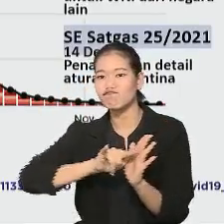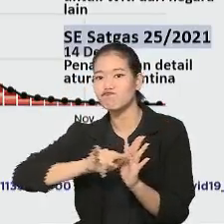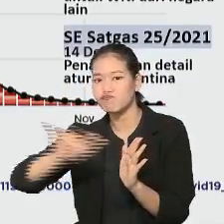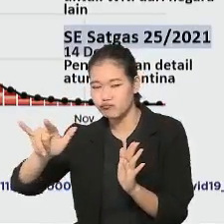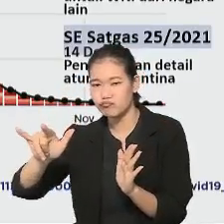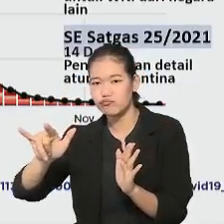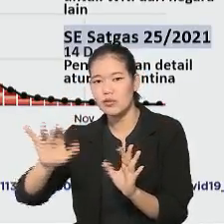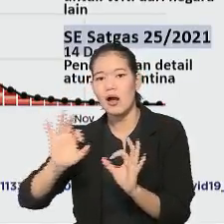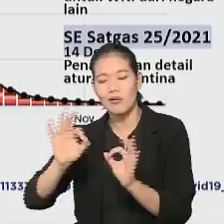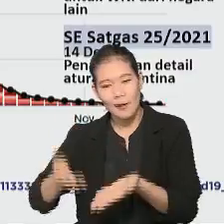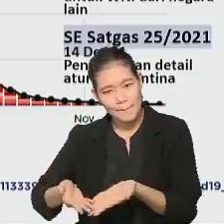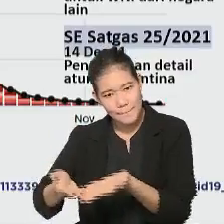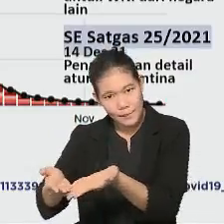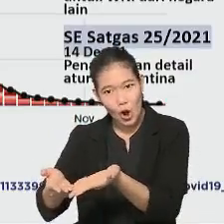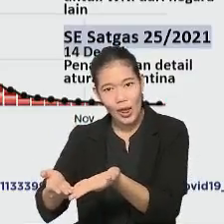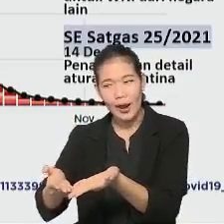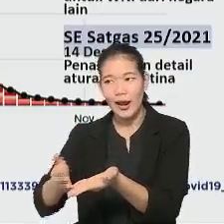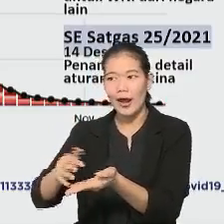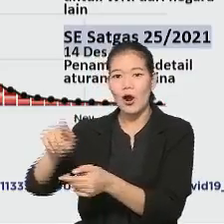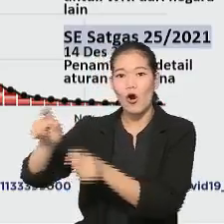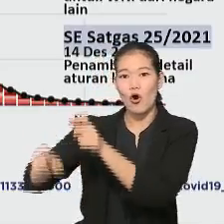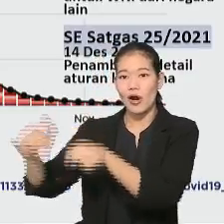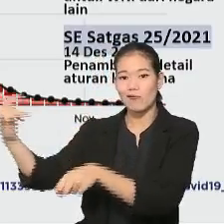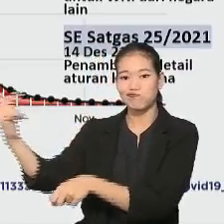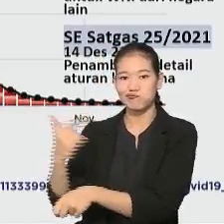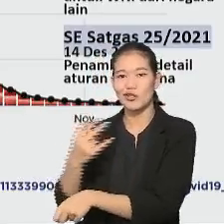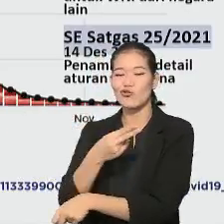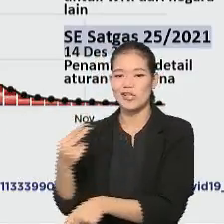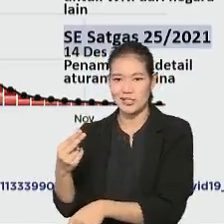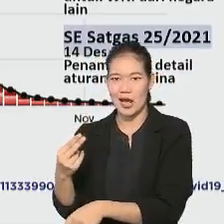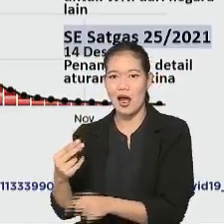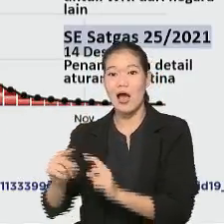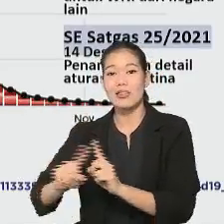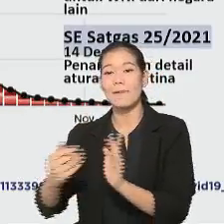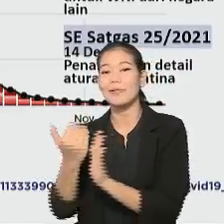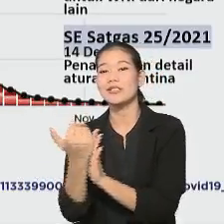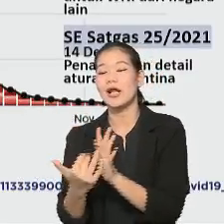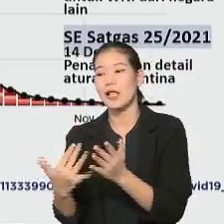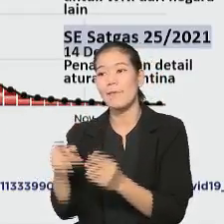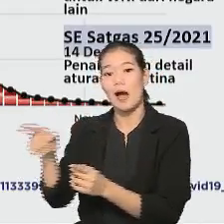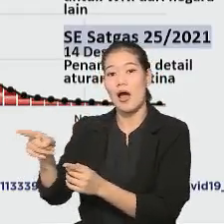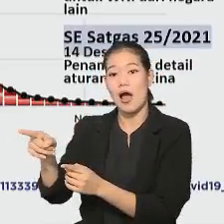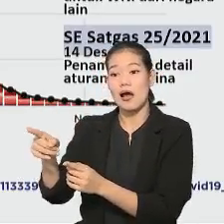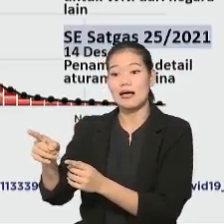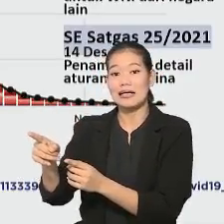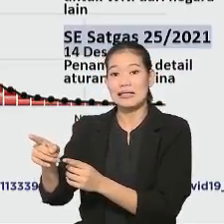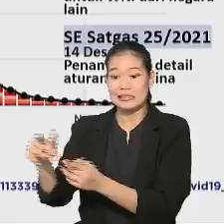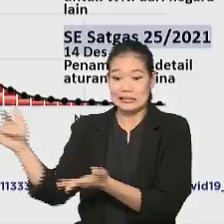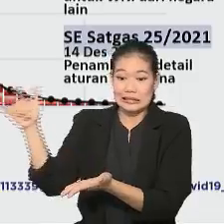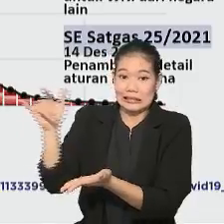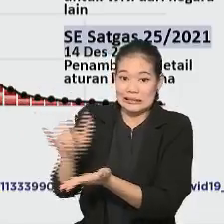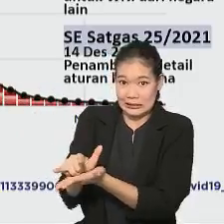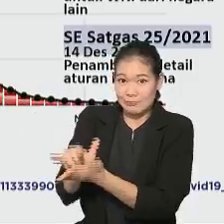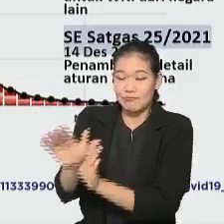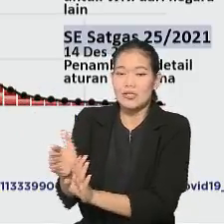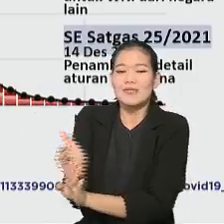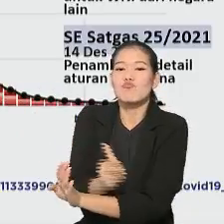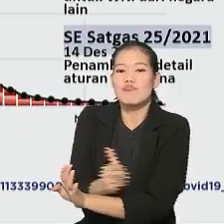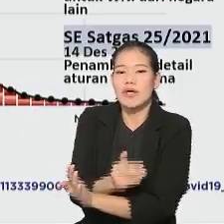menjadi diperbolehkan masuk ke Indonesia dengan syarat wajib PCR di negara asal atau setibanya di